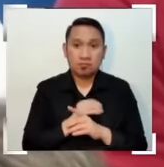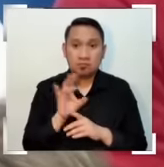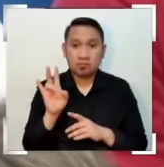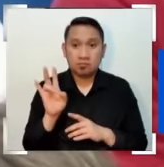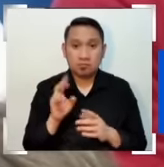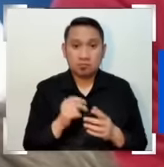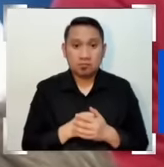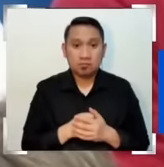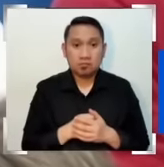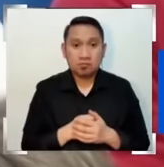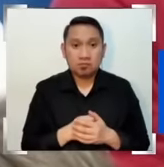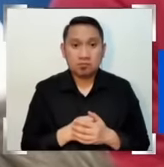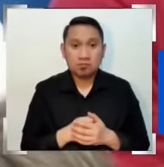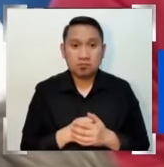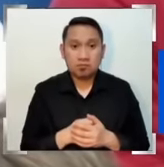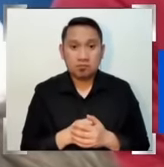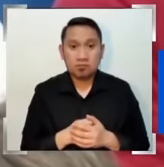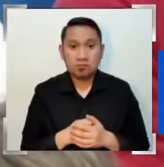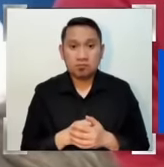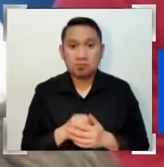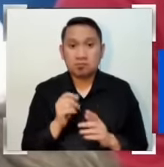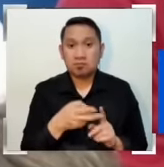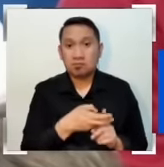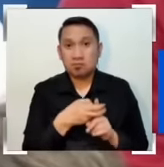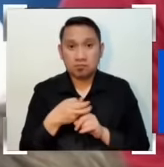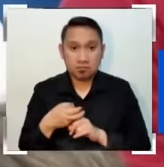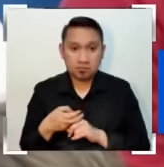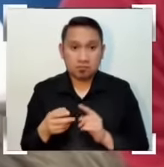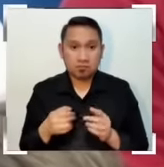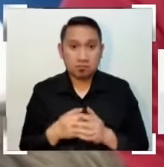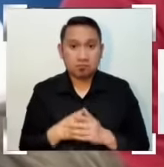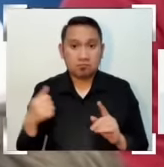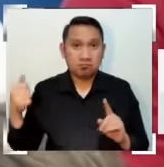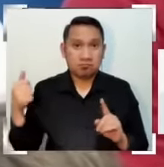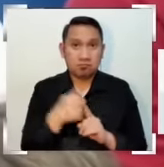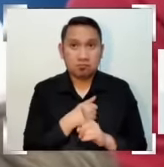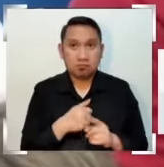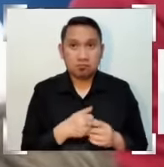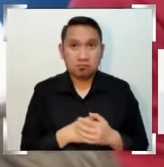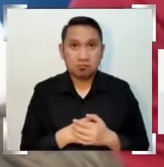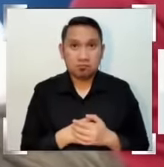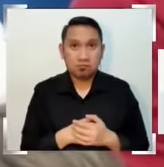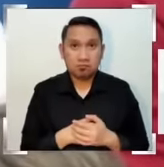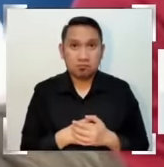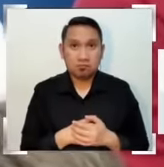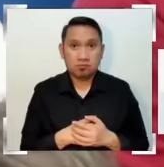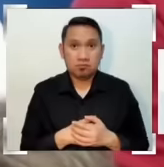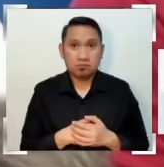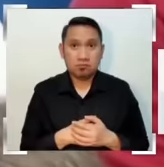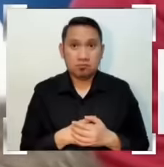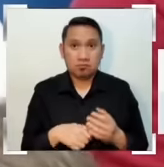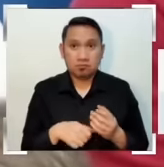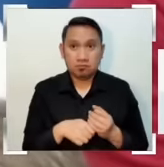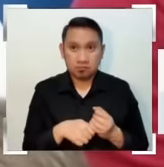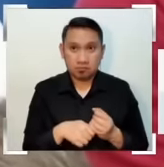was being taken, she was hit by sticks by Shabab.